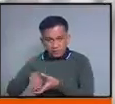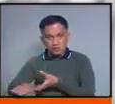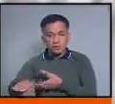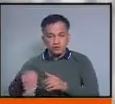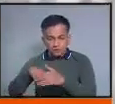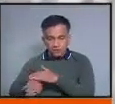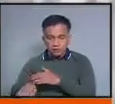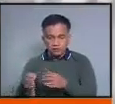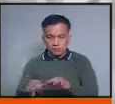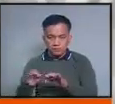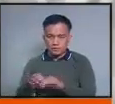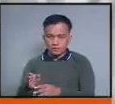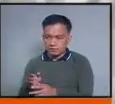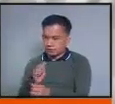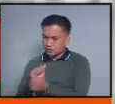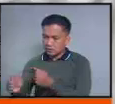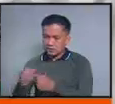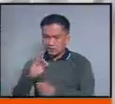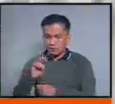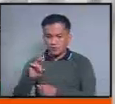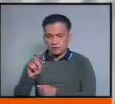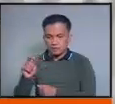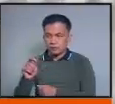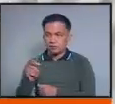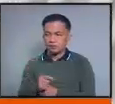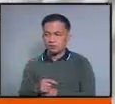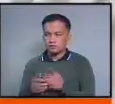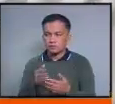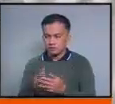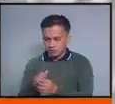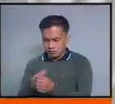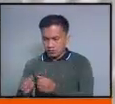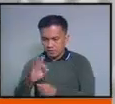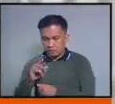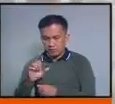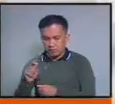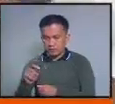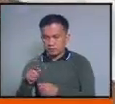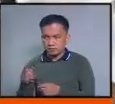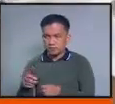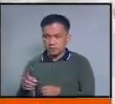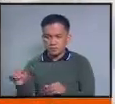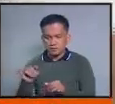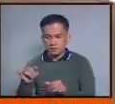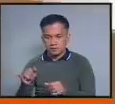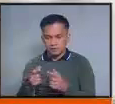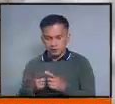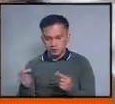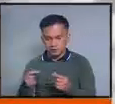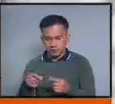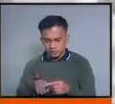Importante, hindi dumadaan sa fault yung subway. Pero kahit dumaan man sa fault, may mga engineering solution na kahit sa Japan, di ba? Dumadaan sa